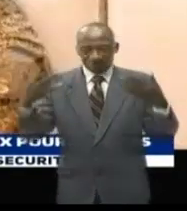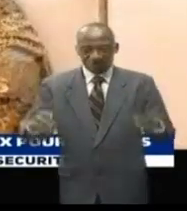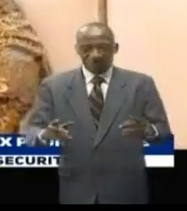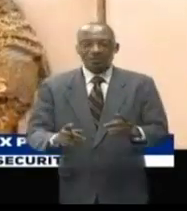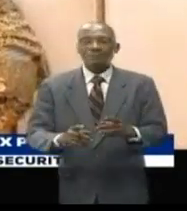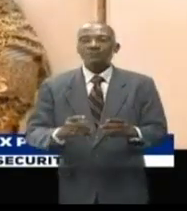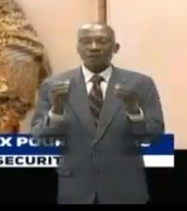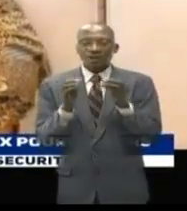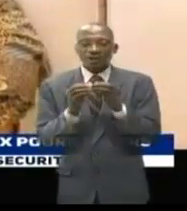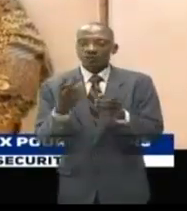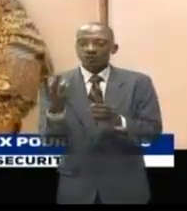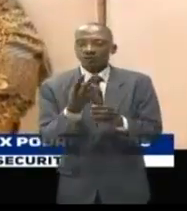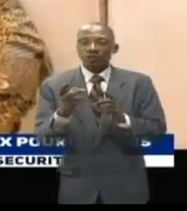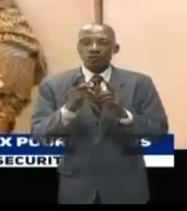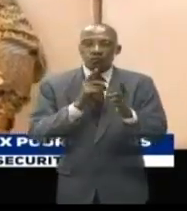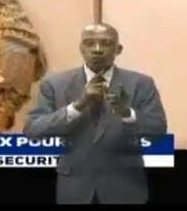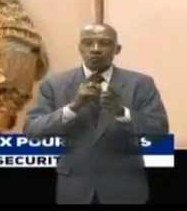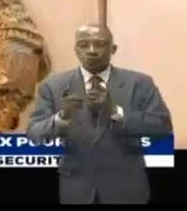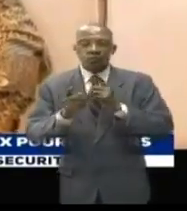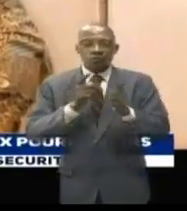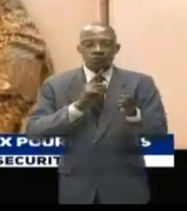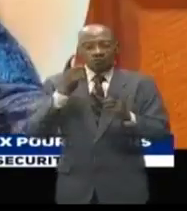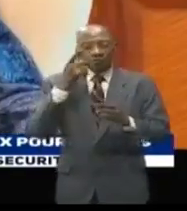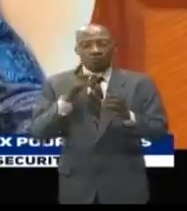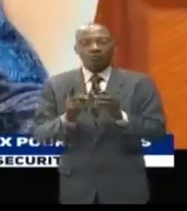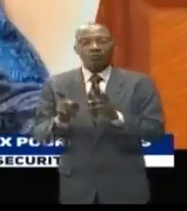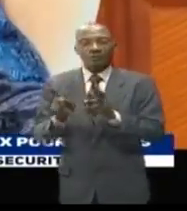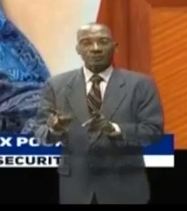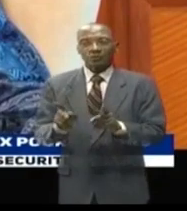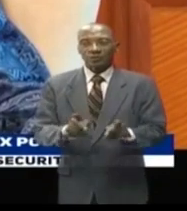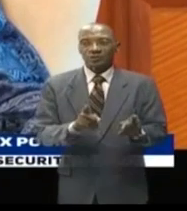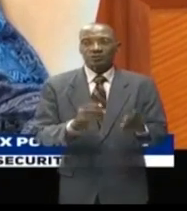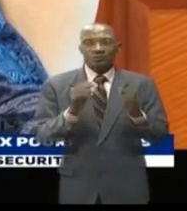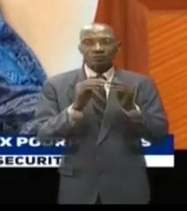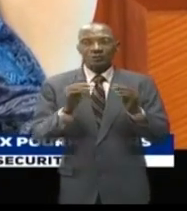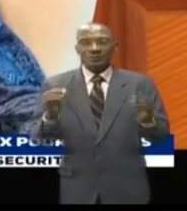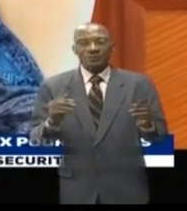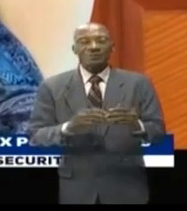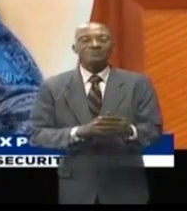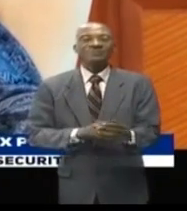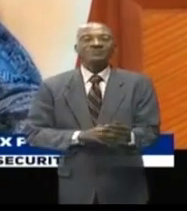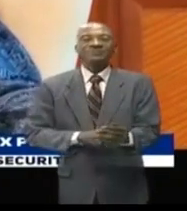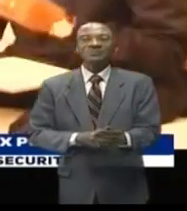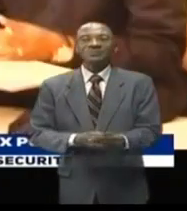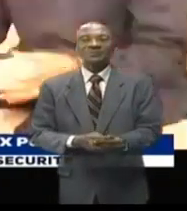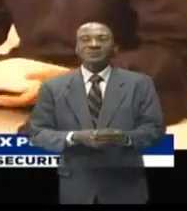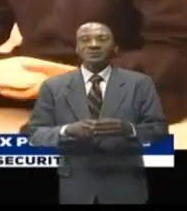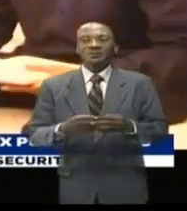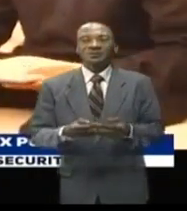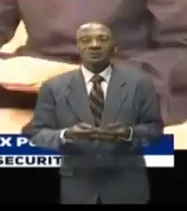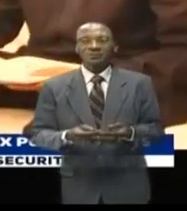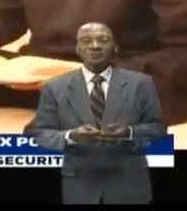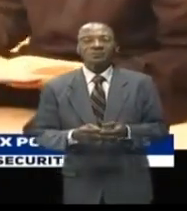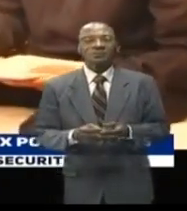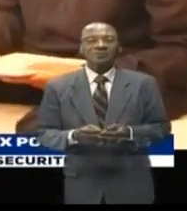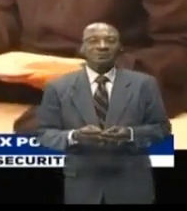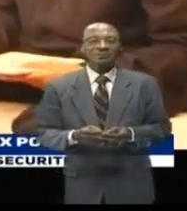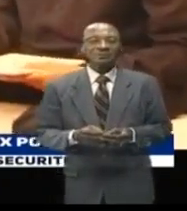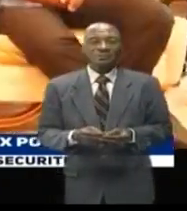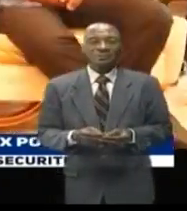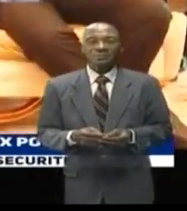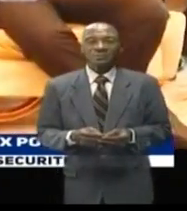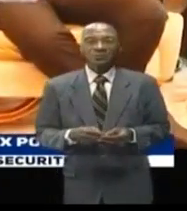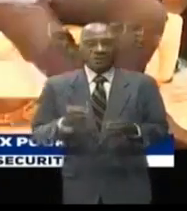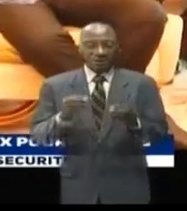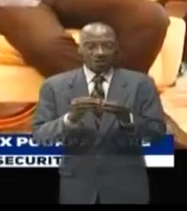au centre de discussion le processus de PDF robbie est le prochain round pour parler qui se profile à l'horizon après cette